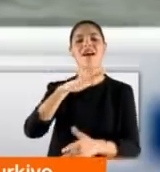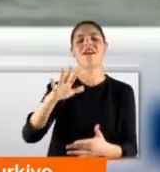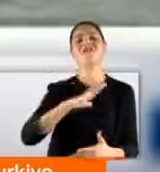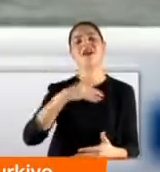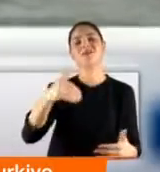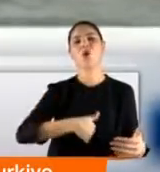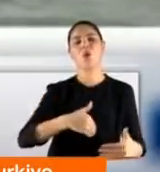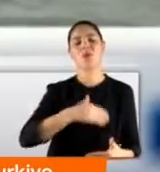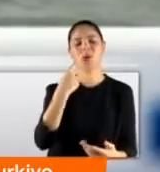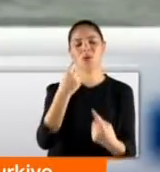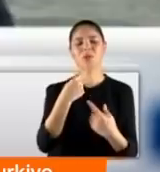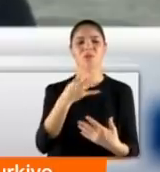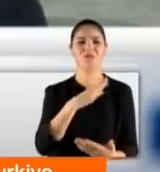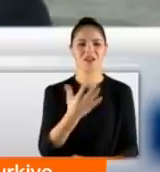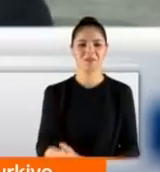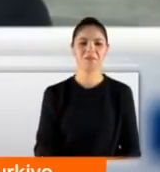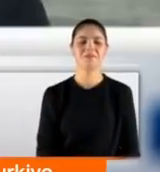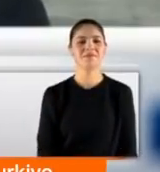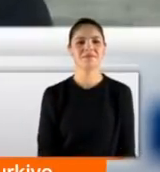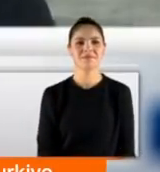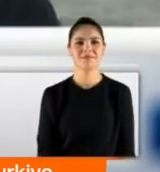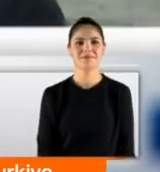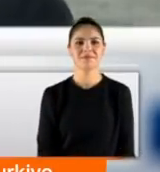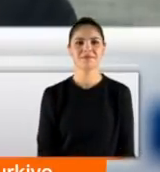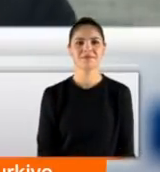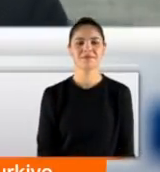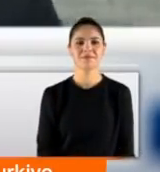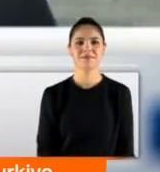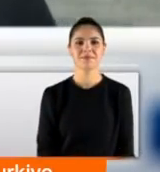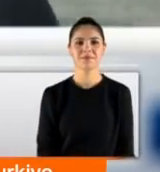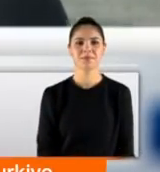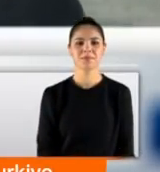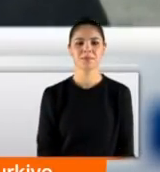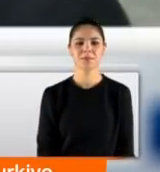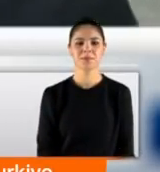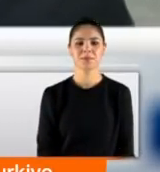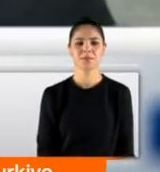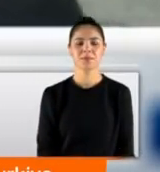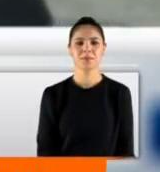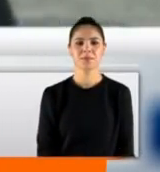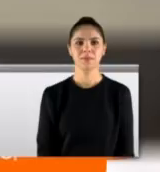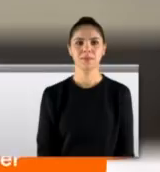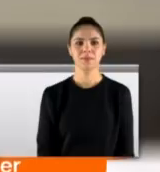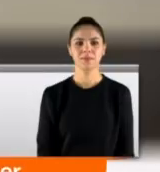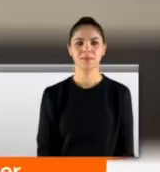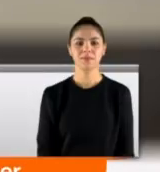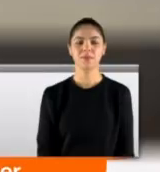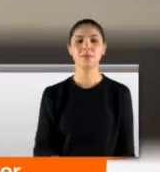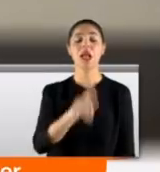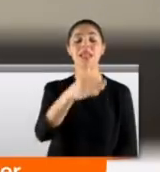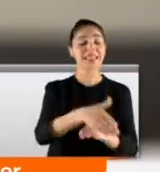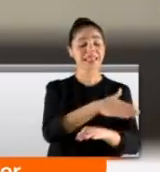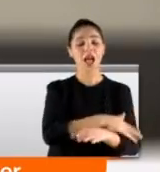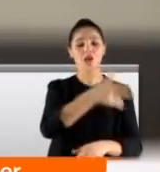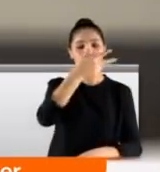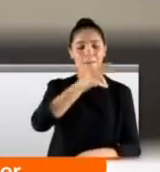olamadı. Umbrella is gone. We'll come back to you. This is going to be one of those ones, this will be one of those clips that will go viral, no doubt. Ashworth daha önce de